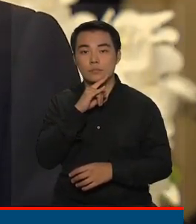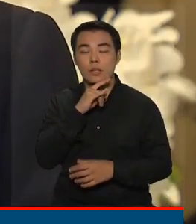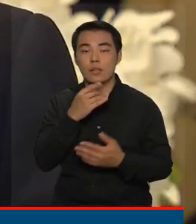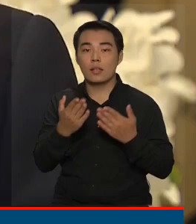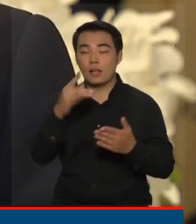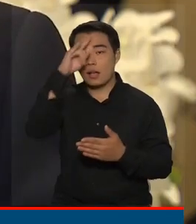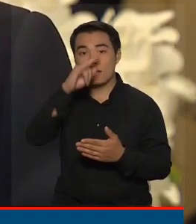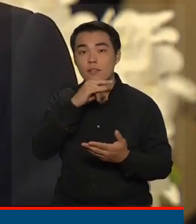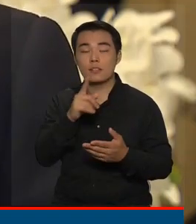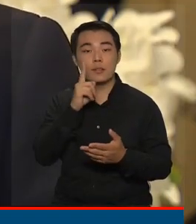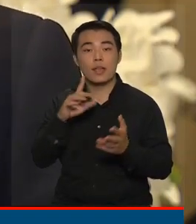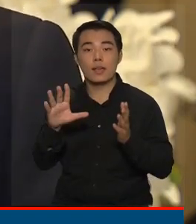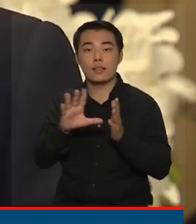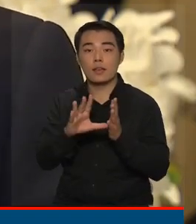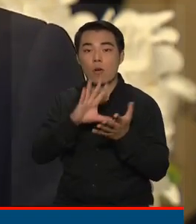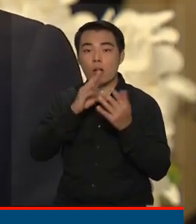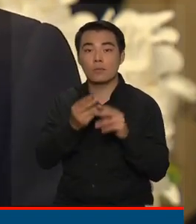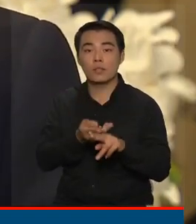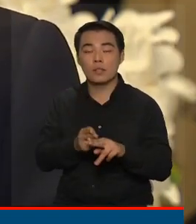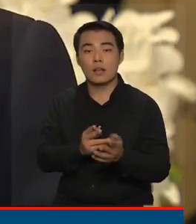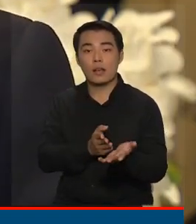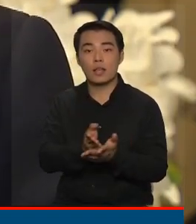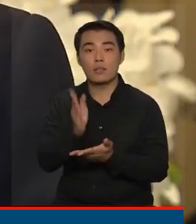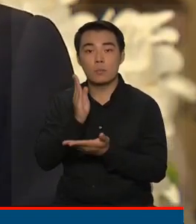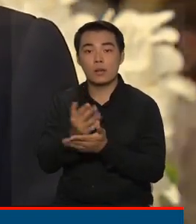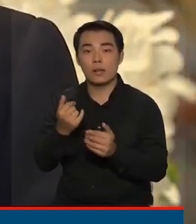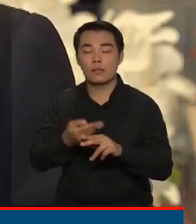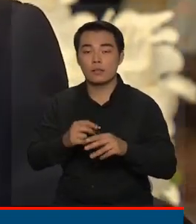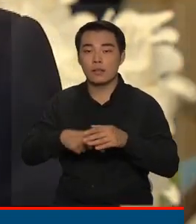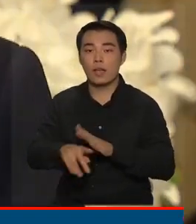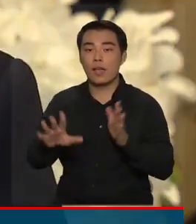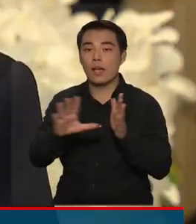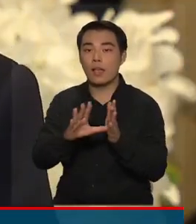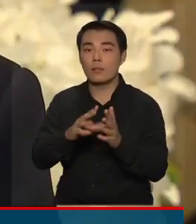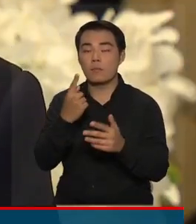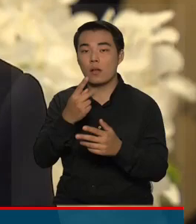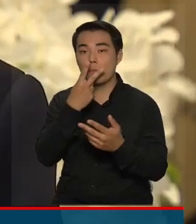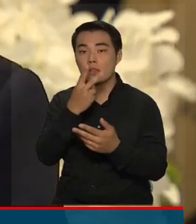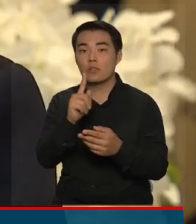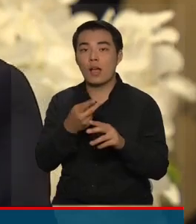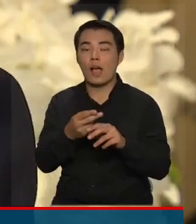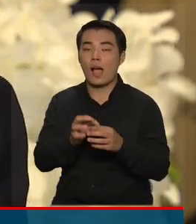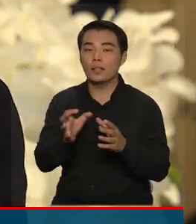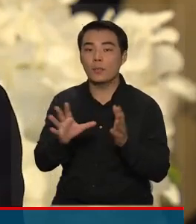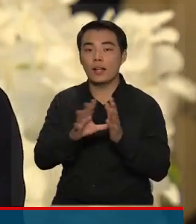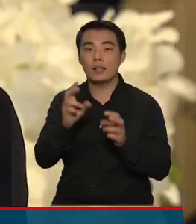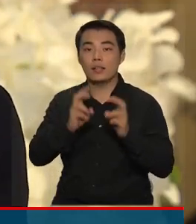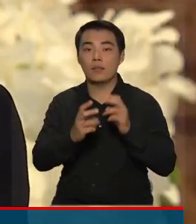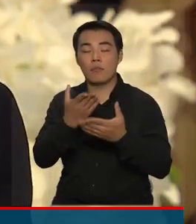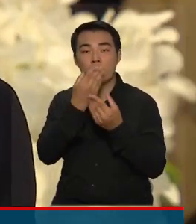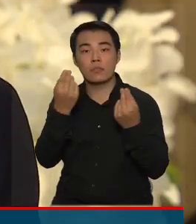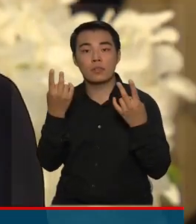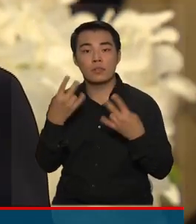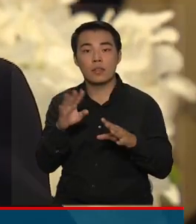Егер Қазақстан жасыл энергетика саласына серпін берем десе, онда баламалы энергияның бір көзі саналатын атом энергиясында ұмытпаған абзал.